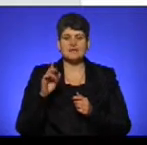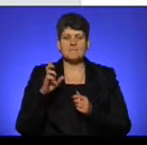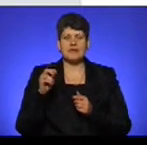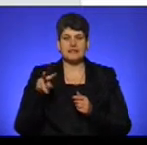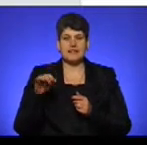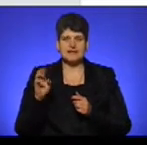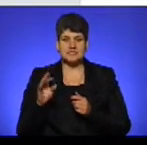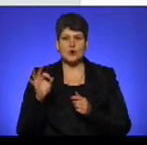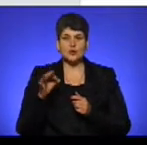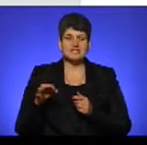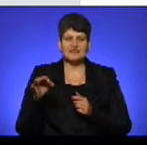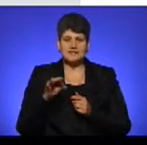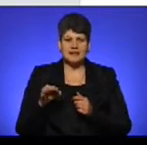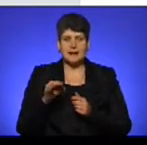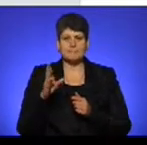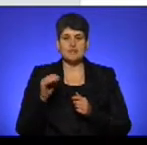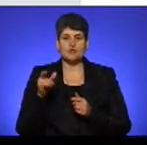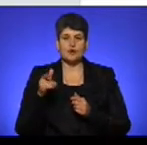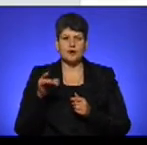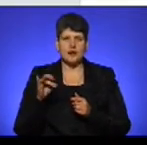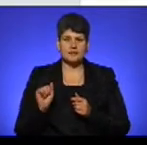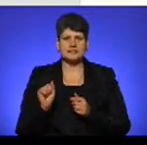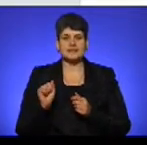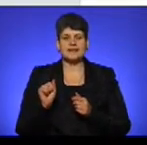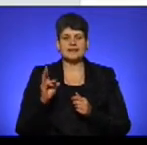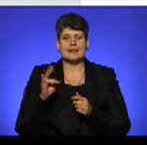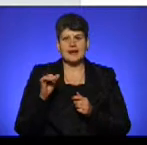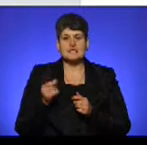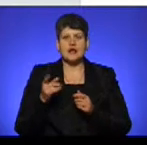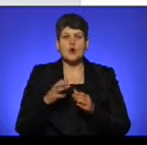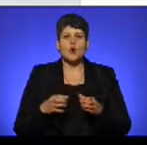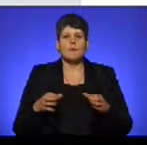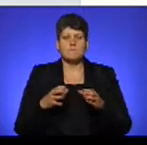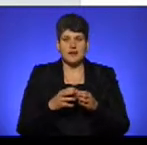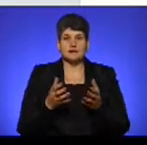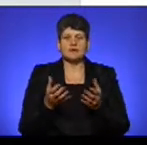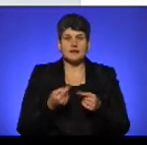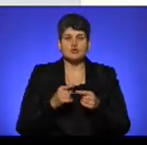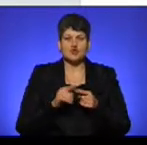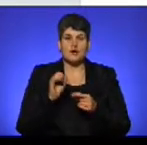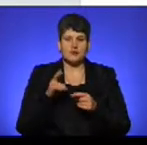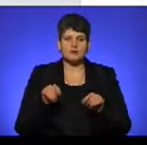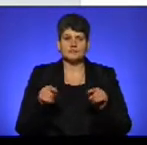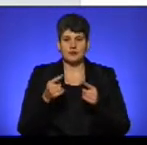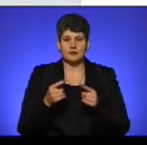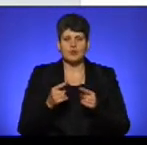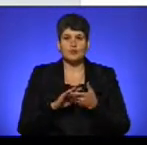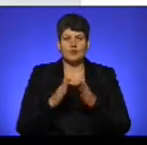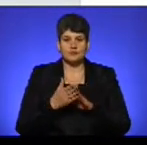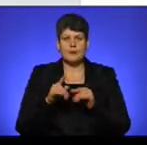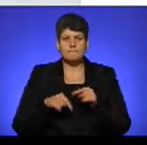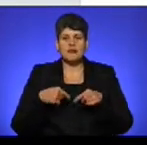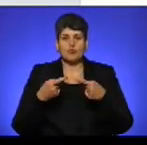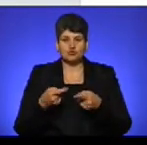Острівська, Підгороднянська, Чортківська та Нагірянська громади. Прийняття цього акта створить передумови для переходу місцевих